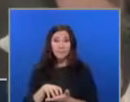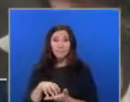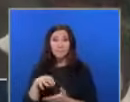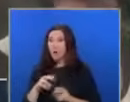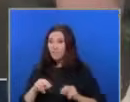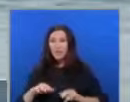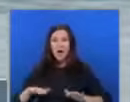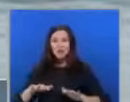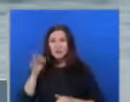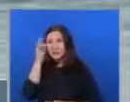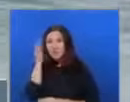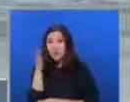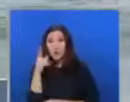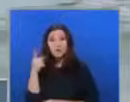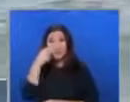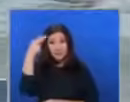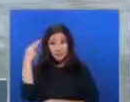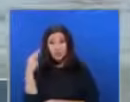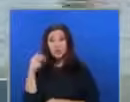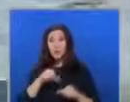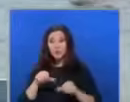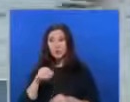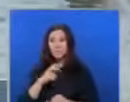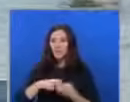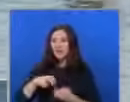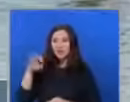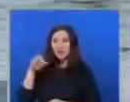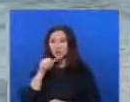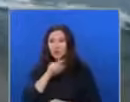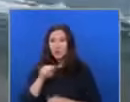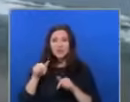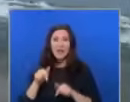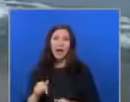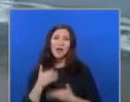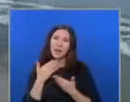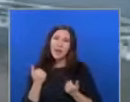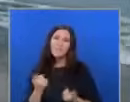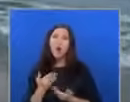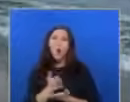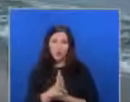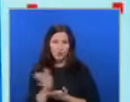инфлаг, освен институциите, сертифицирани лаборатории проверяват качеството на водата. До сега отклонения няма.